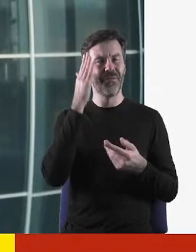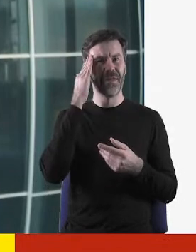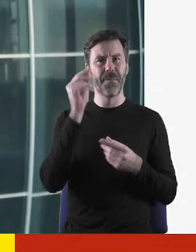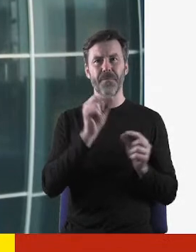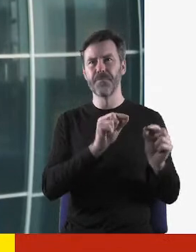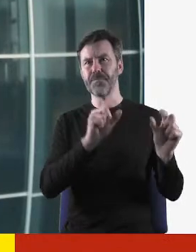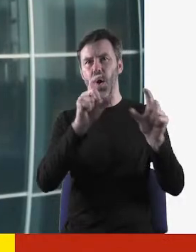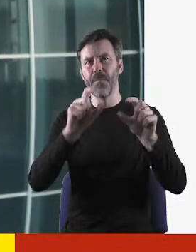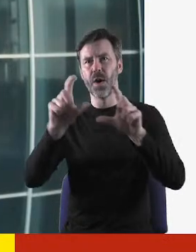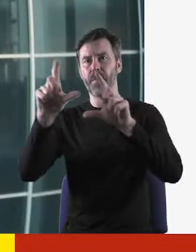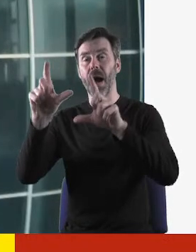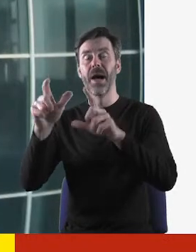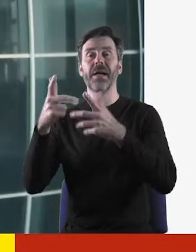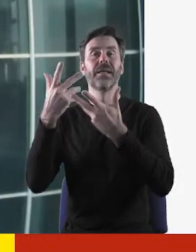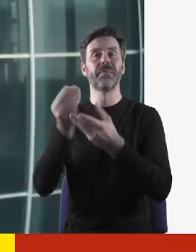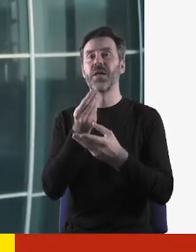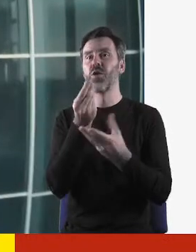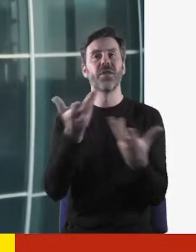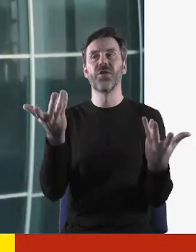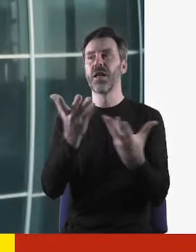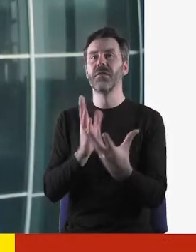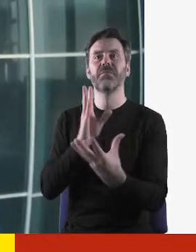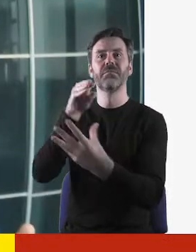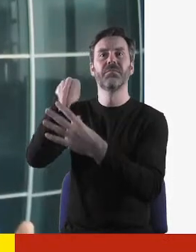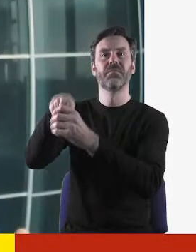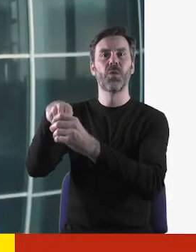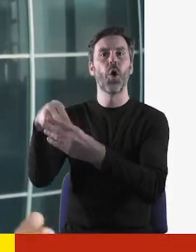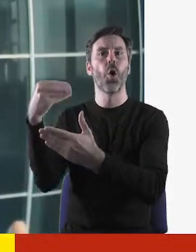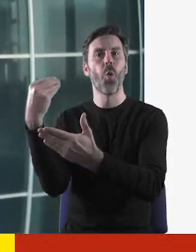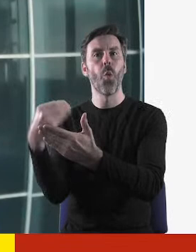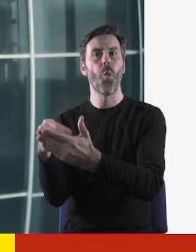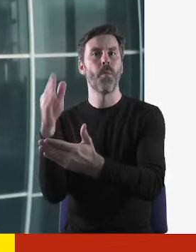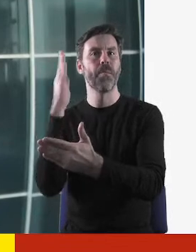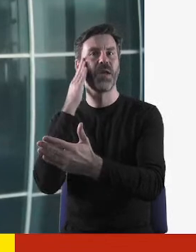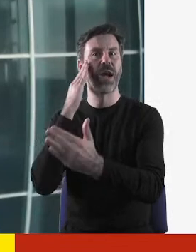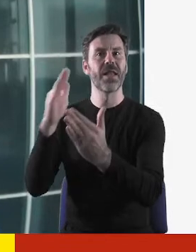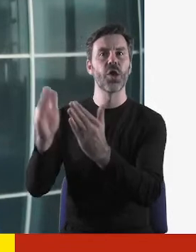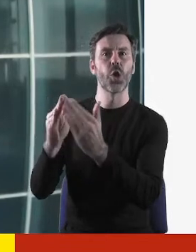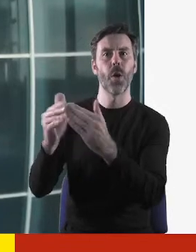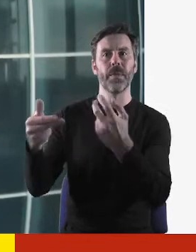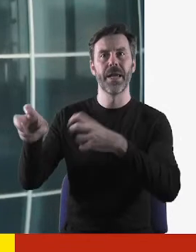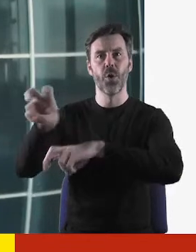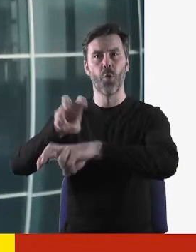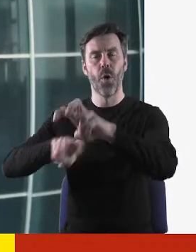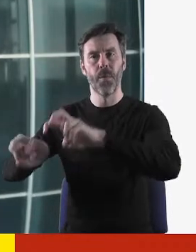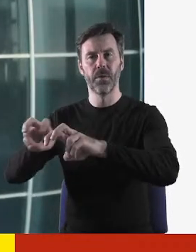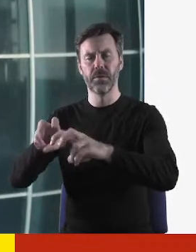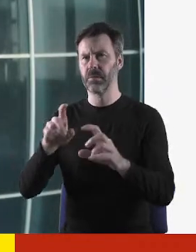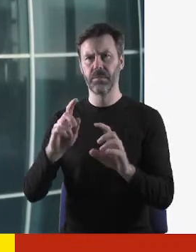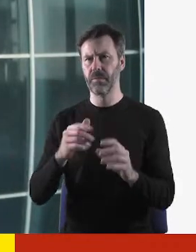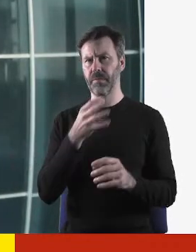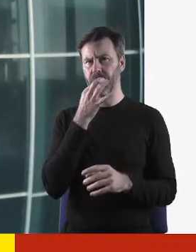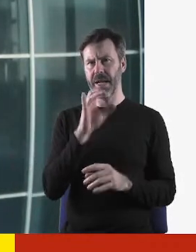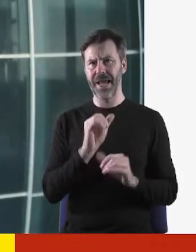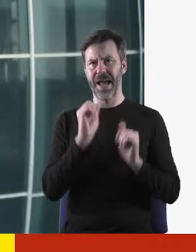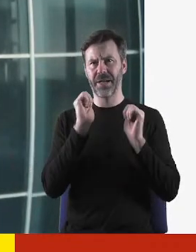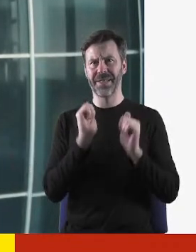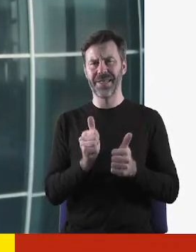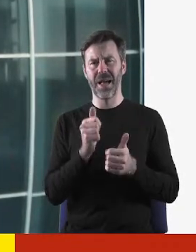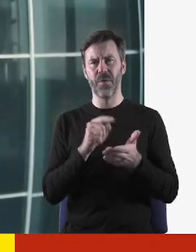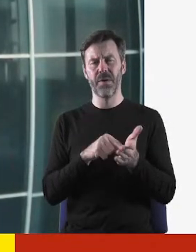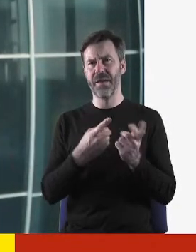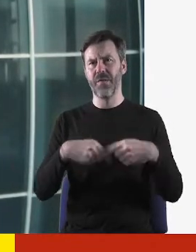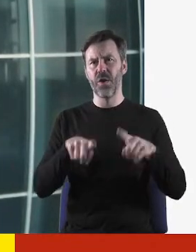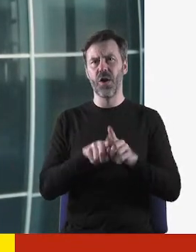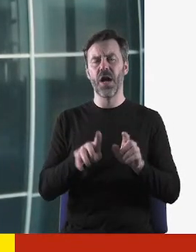starają się inwestować w nieruchomości. W związku z tym chciałbym się dowiedzieć, jak to się stało, że udało się państwu nie wykonać 17